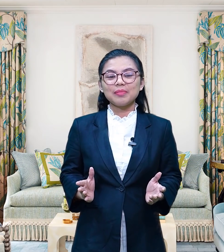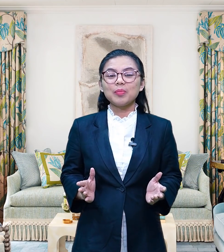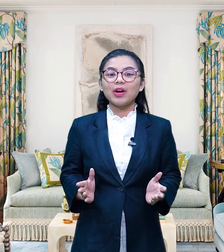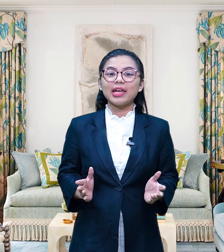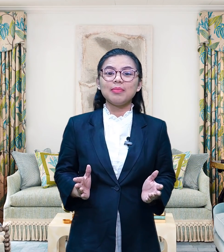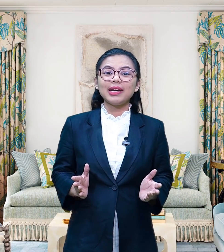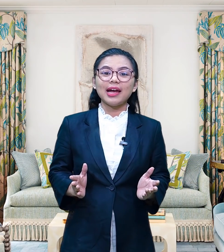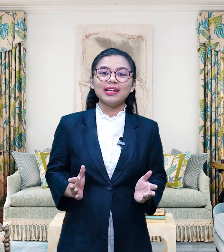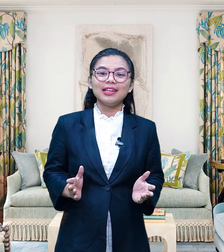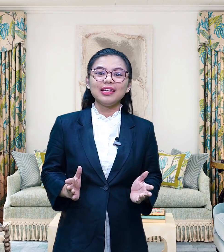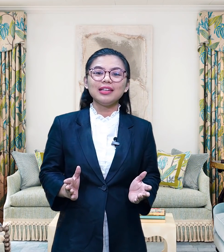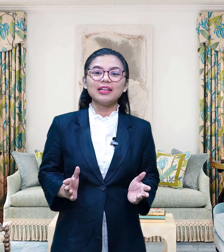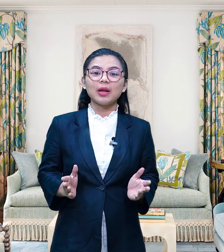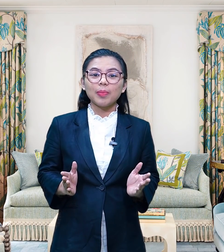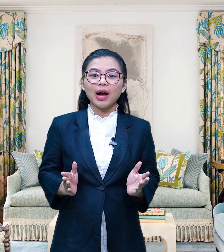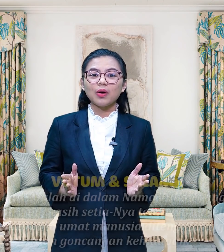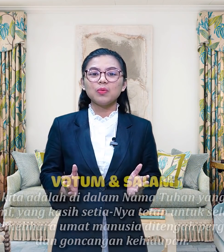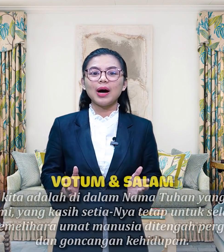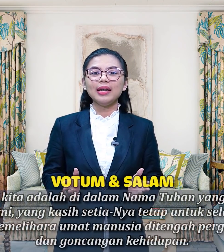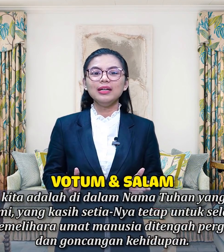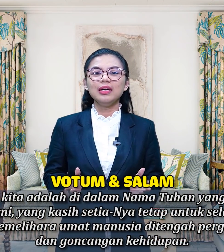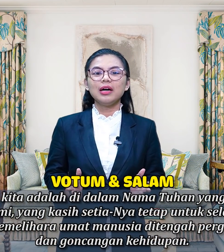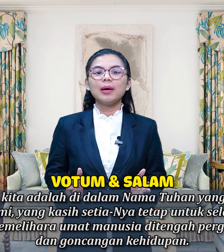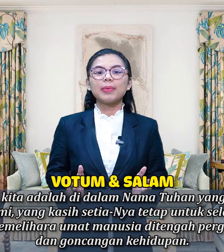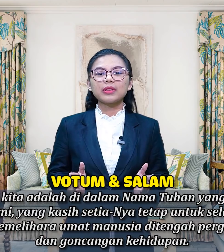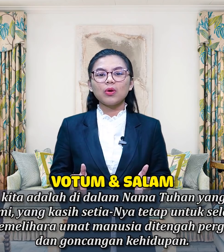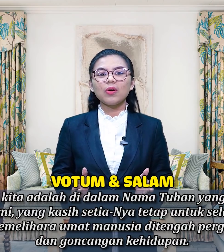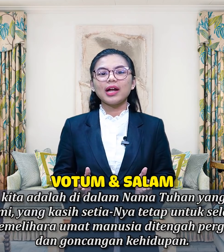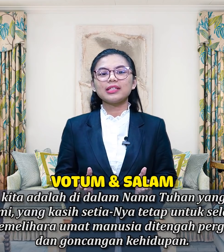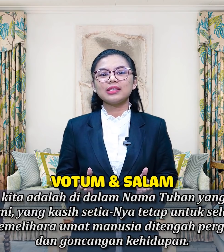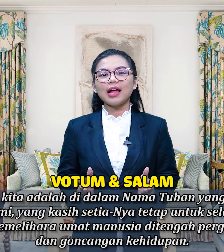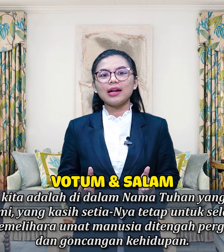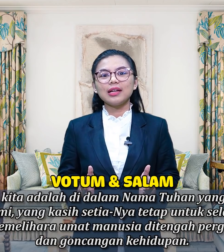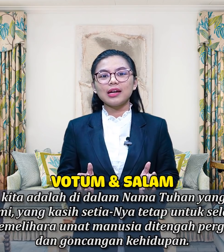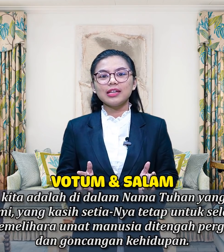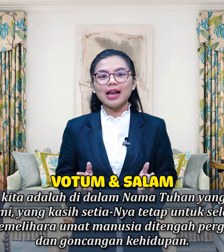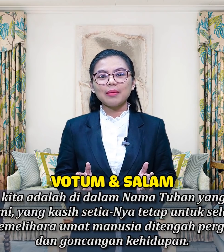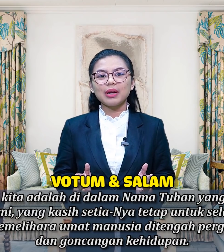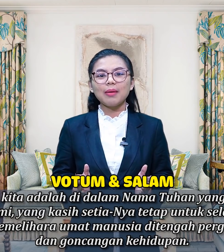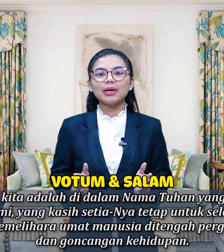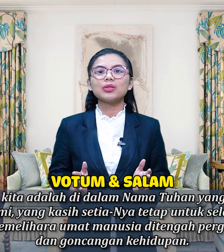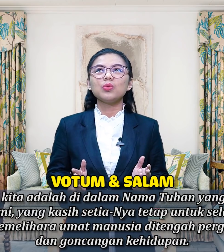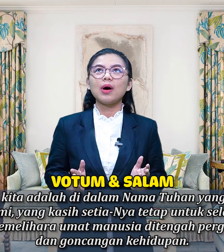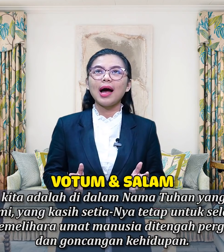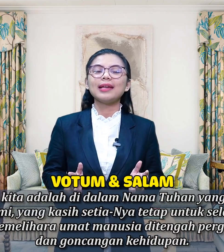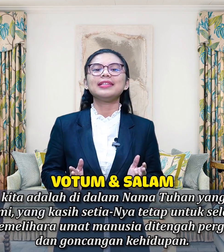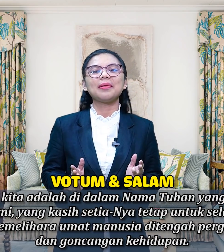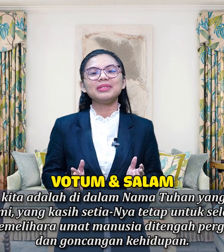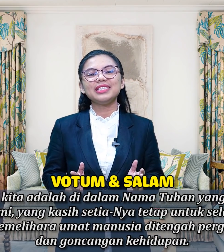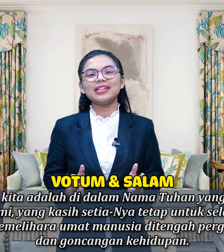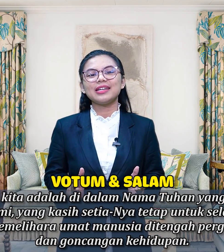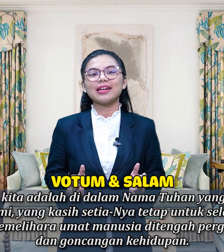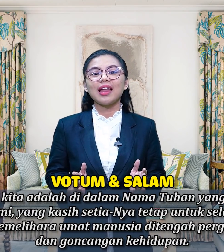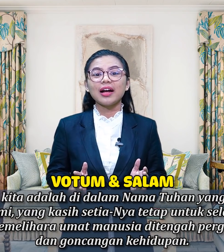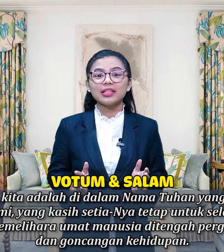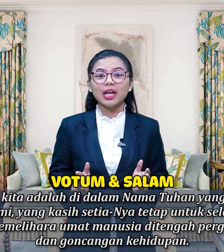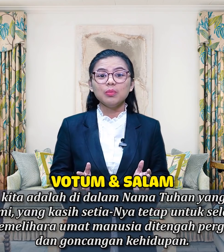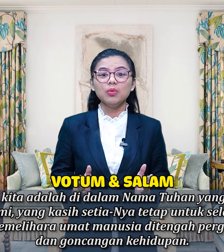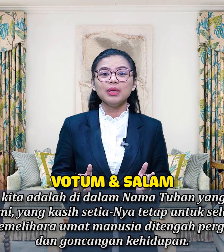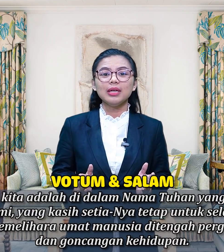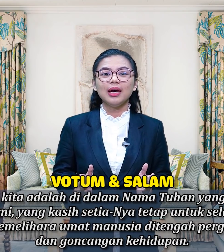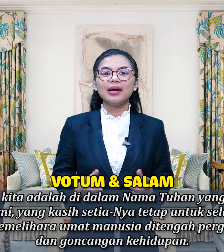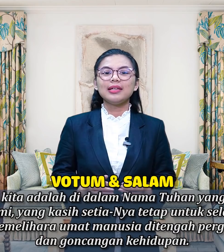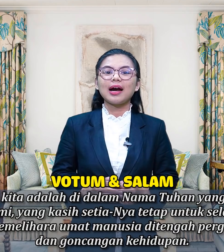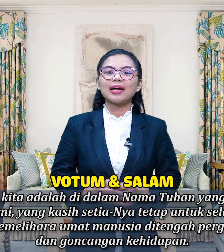Mari kita memulai ibadah ini dengan pengakuan. Pertolongan kita adalah di dalam nama Tuhan yang menjadikan langit